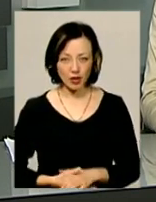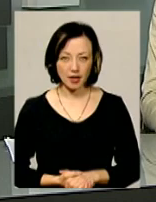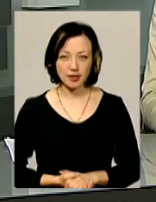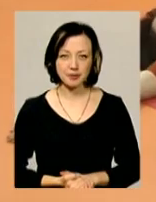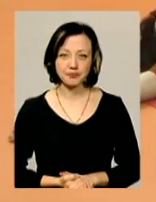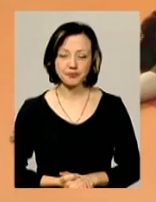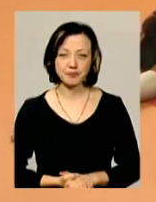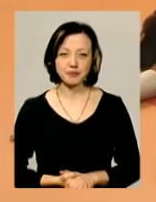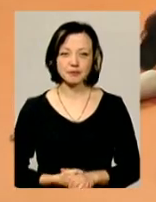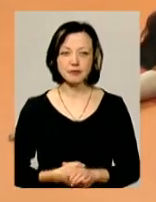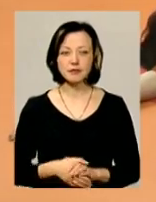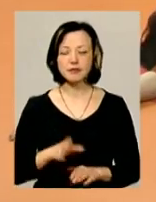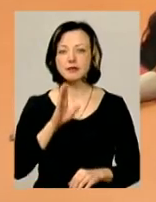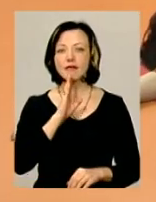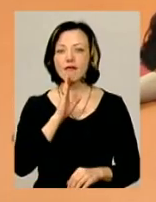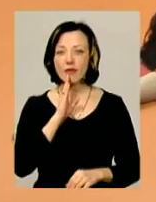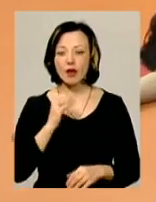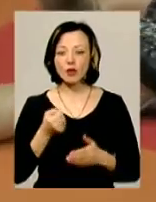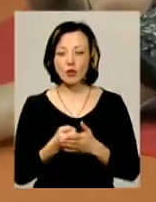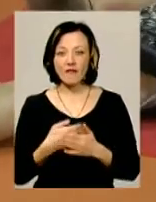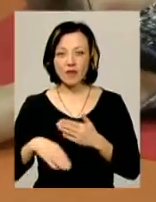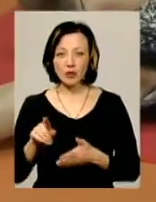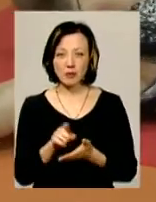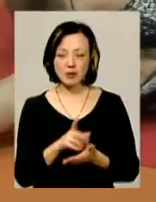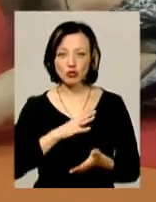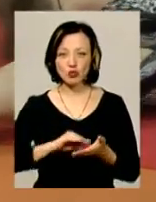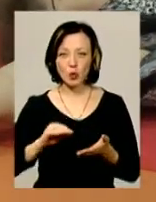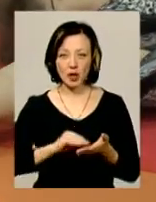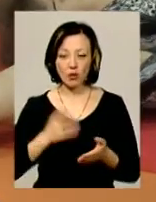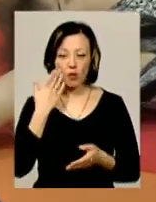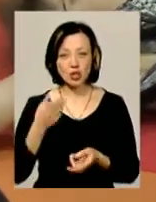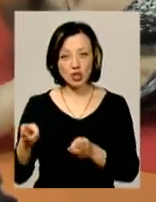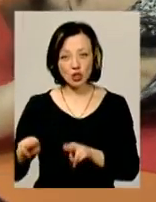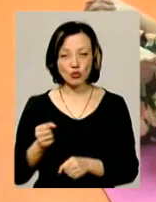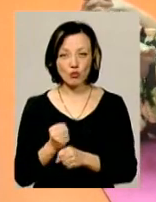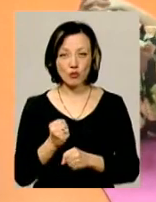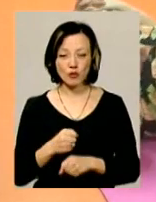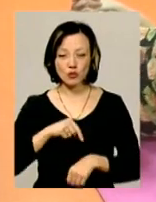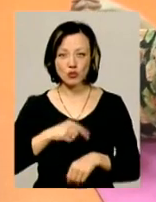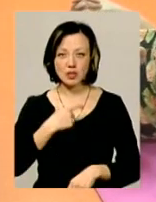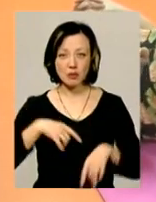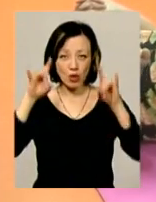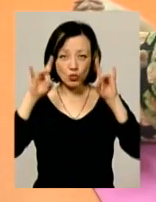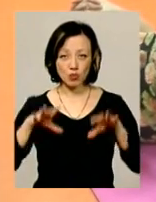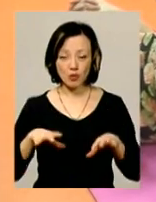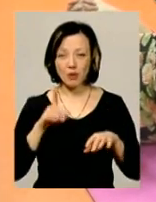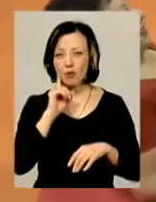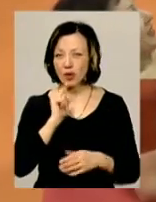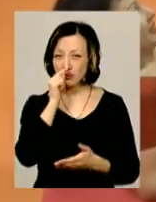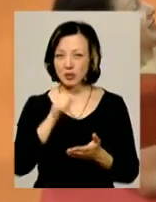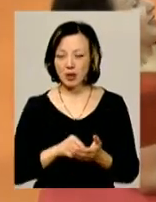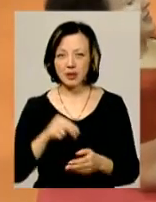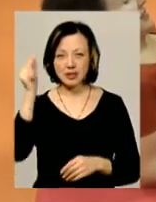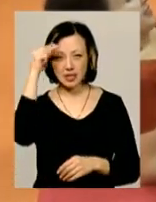Нісміянова. Галина Скрипник до виходу на пенсію працювала журналісткою. Коли полишила роботу, каже жінка, відчула себе розгубленою. Допоки не потрапила